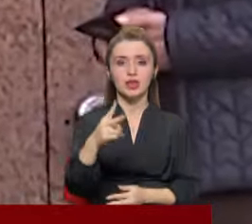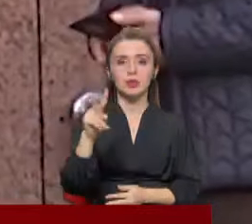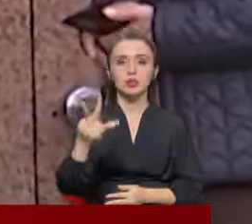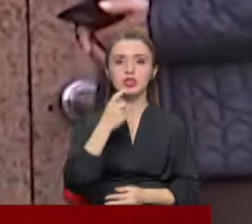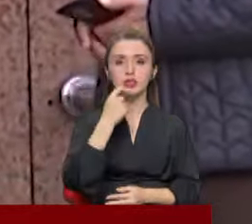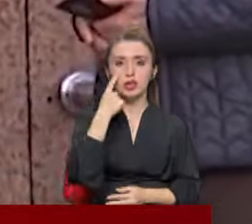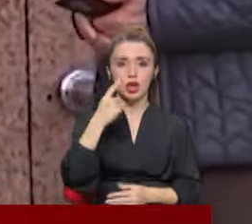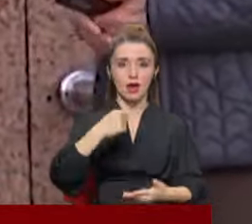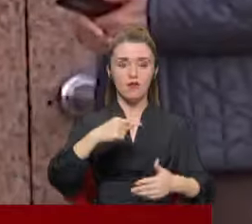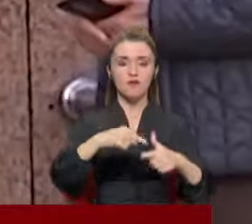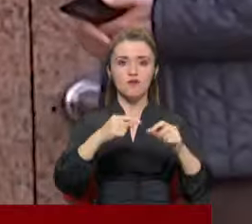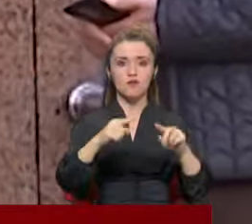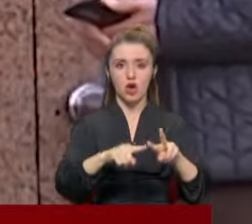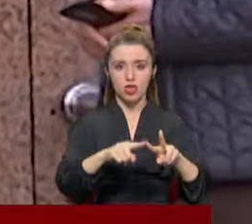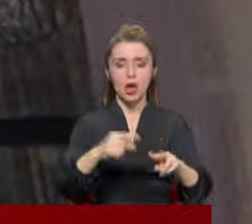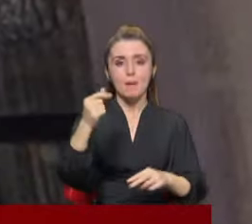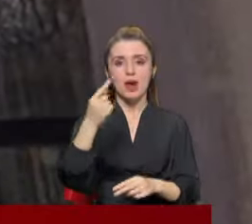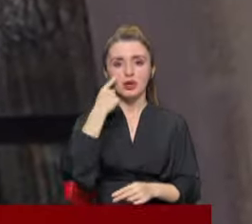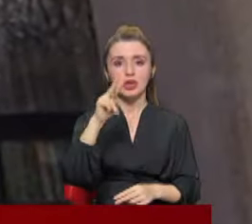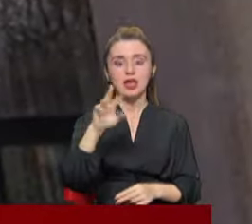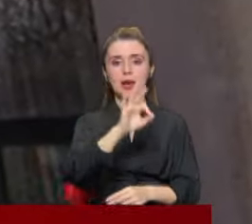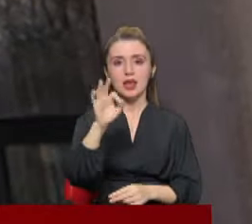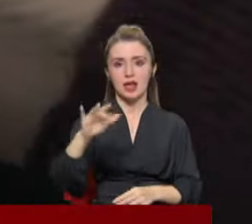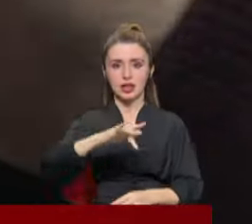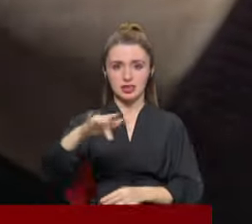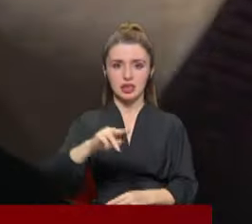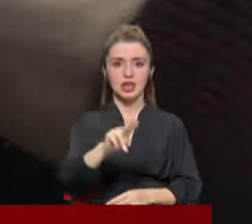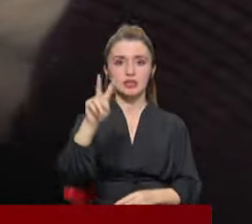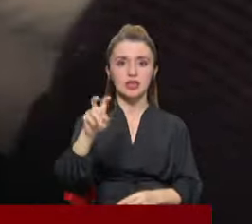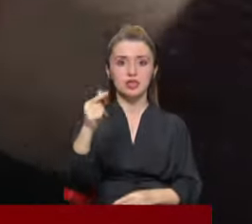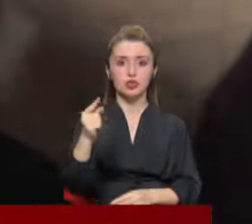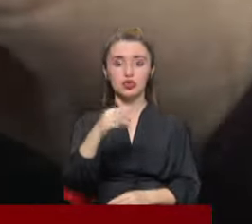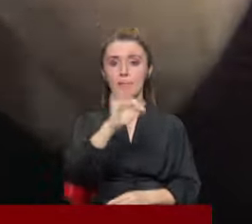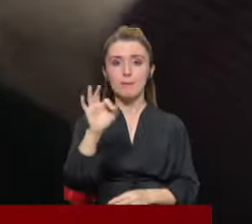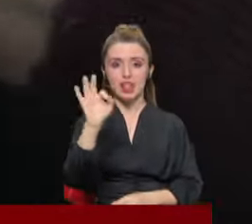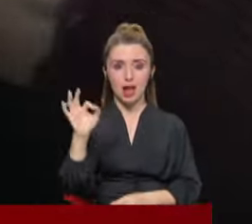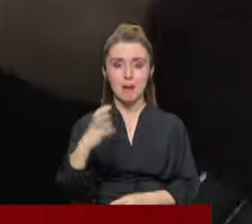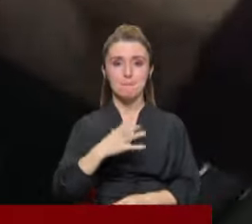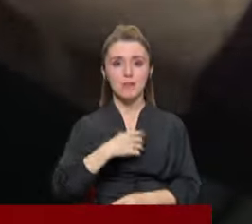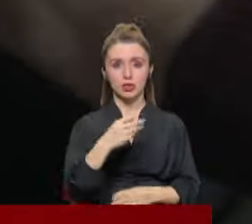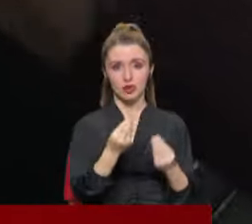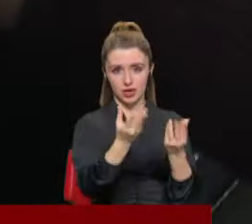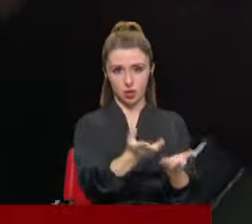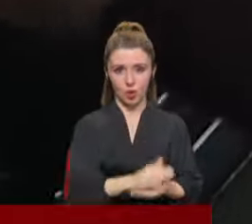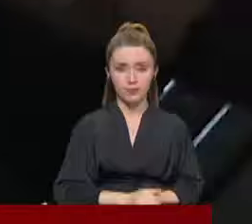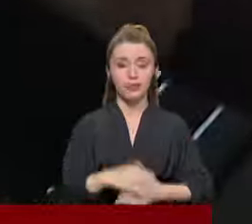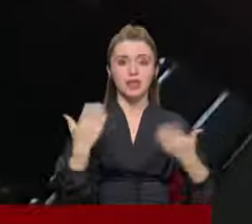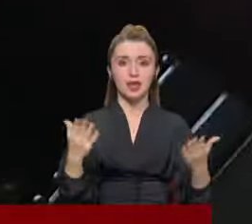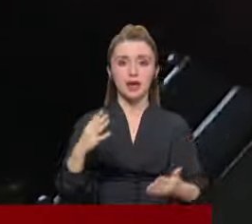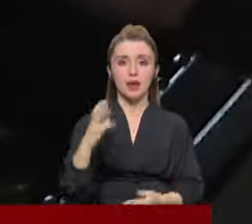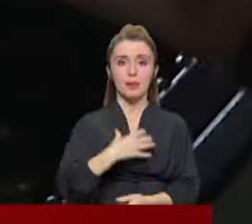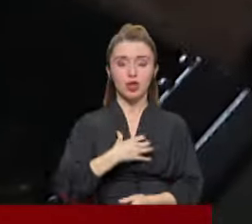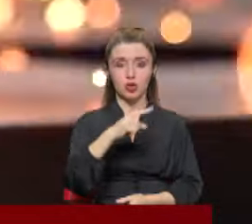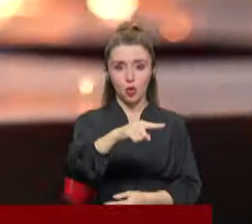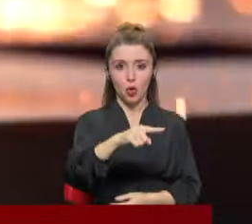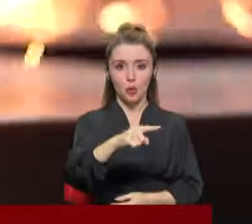2023 yılında fonda biriken paranın 2 milyar lirası işsizlere, 78,5 milyar lirası işverene harcandı. Yani işverene